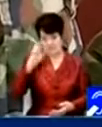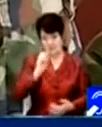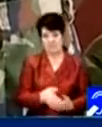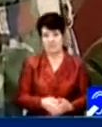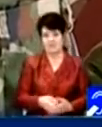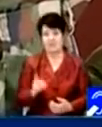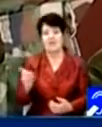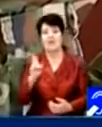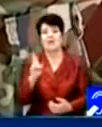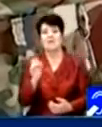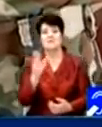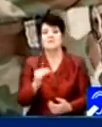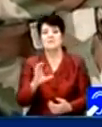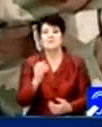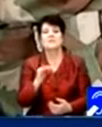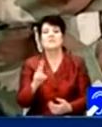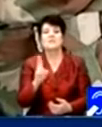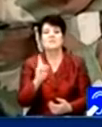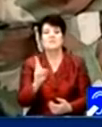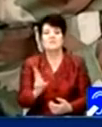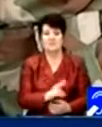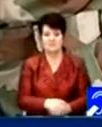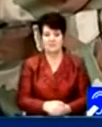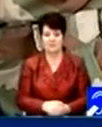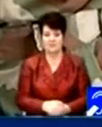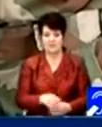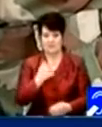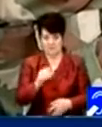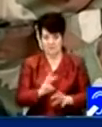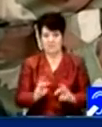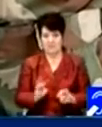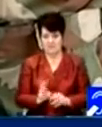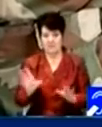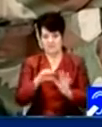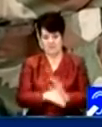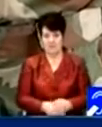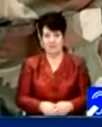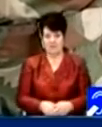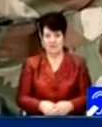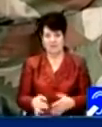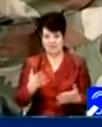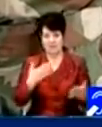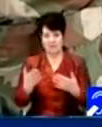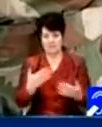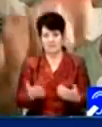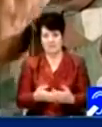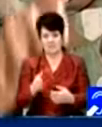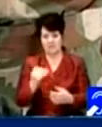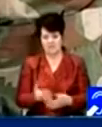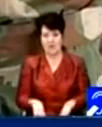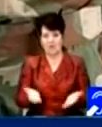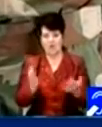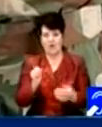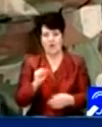cine? Nu ajunge acolo în Ministerul Reintegrării să duc tratativele astea, așa